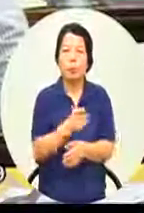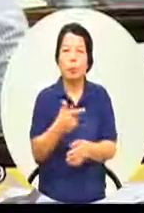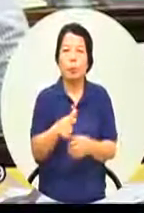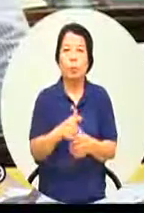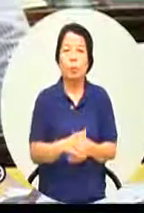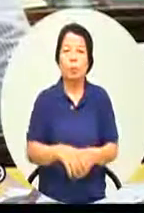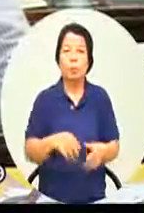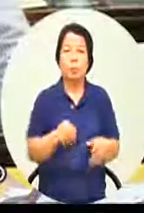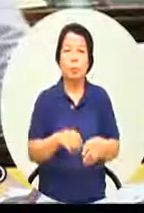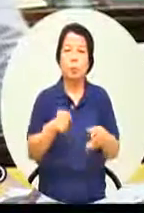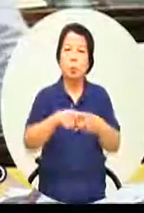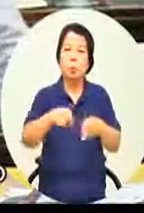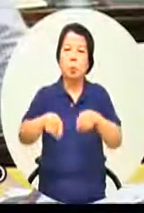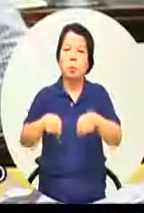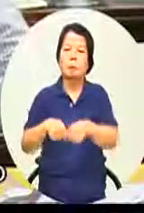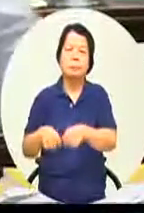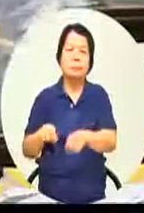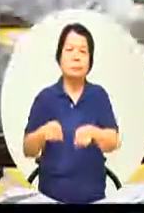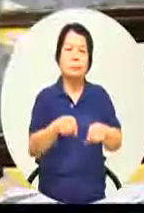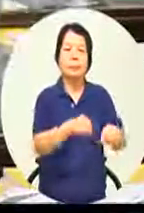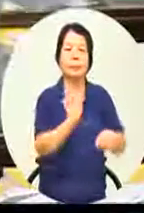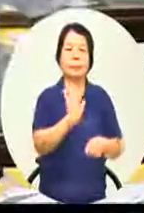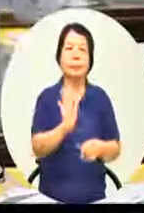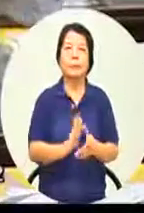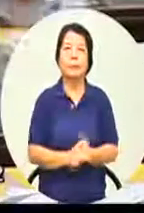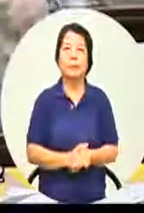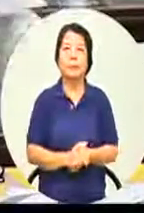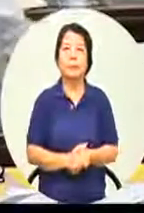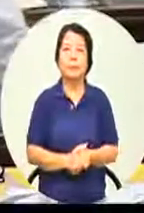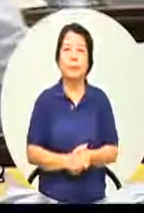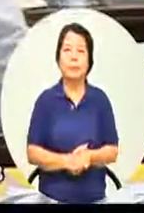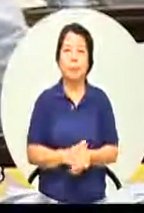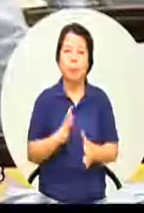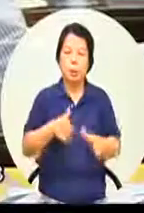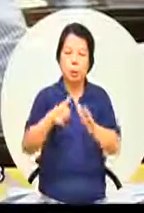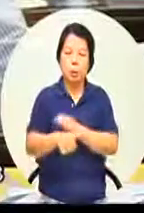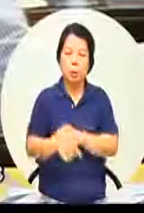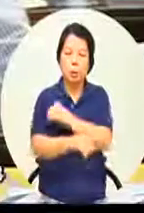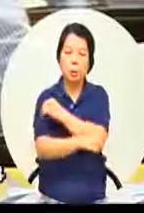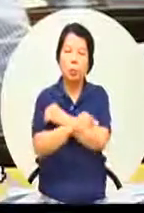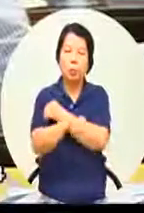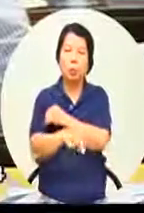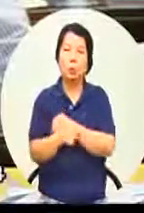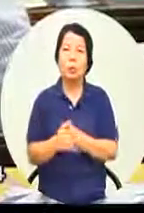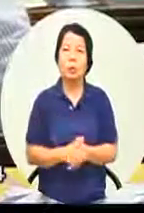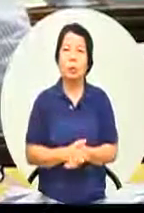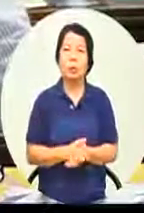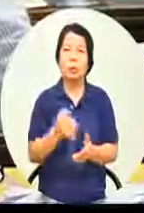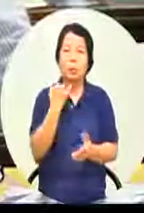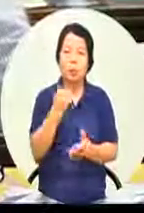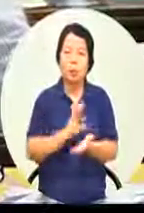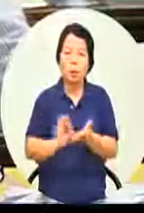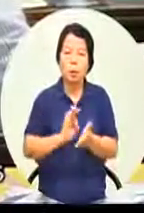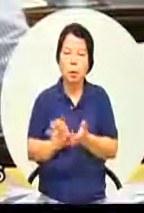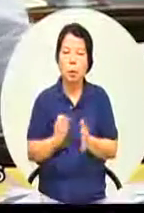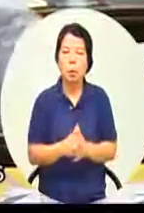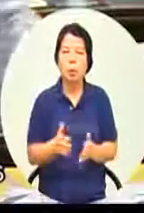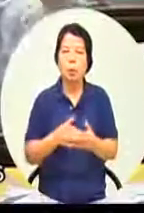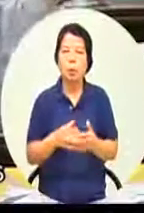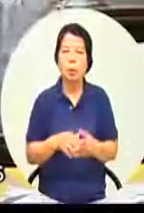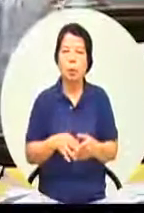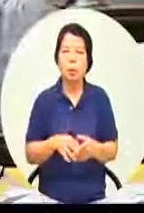工程一再的延后，一再的延后。那甚至在已经进入后面这样的阶段的时候，可以用更弹性的施作工